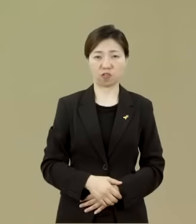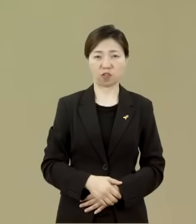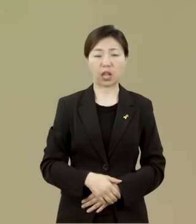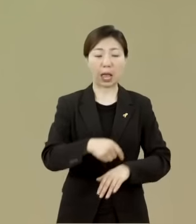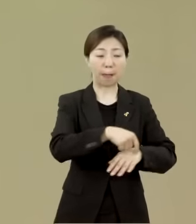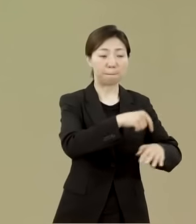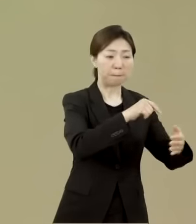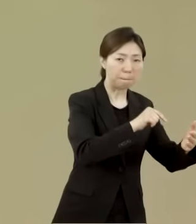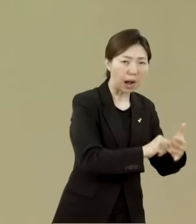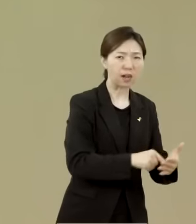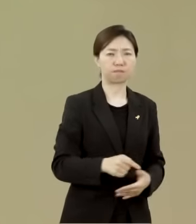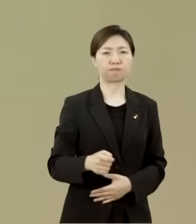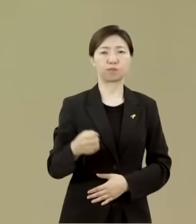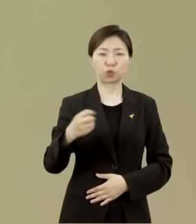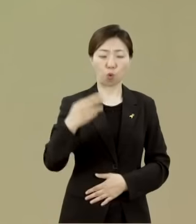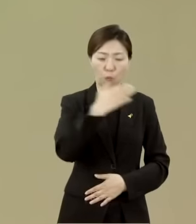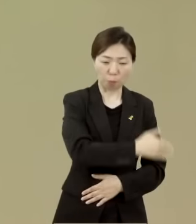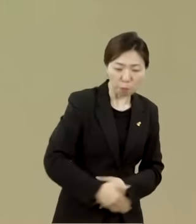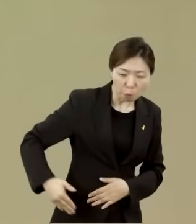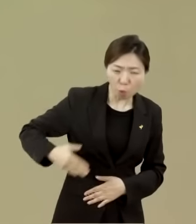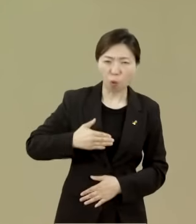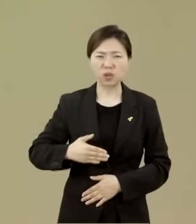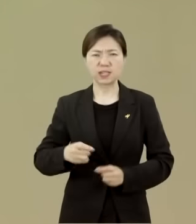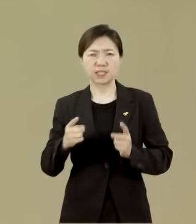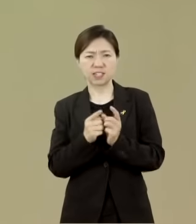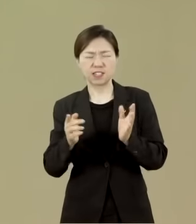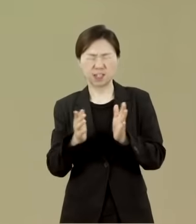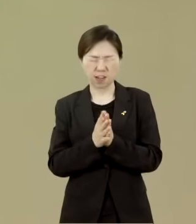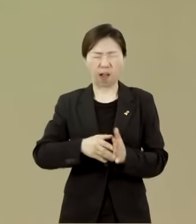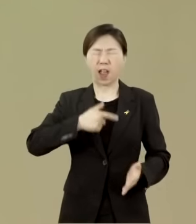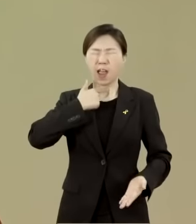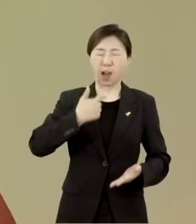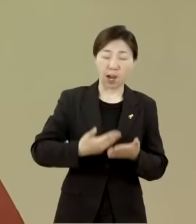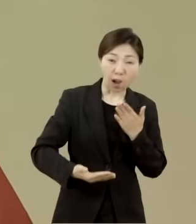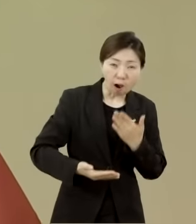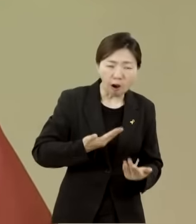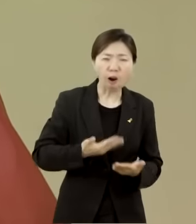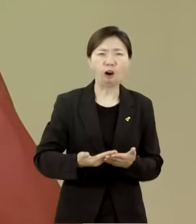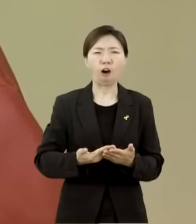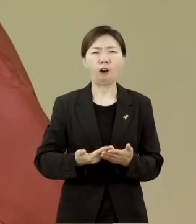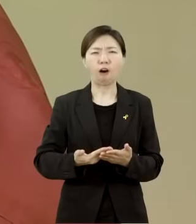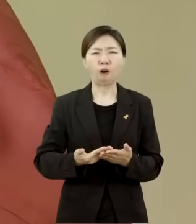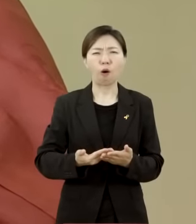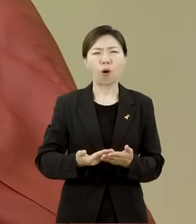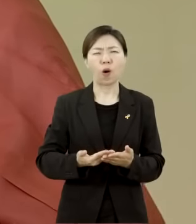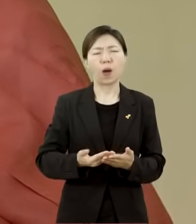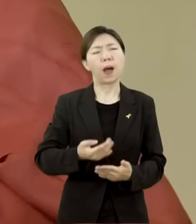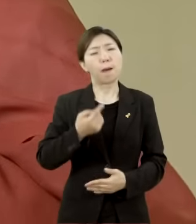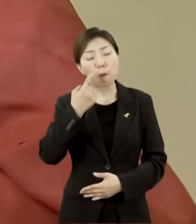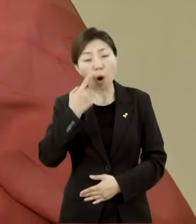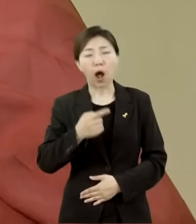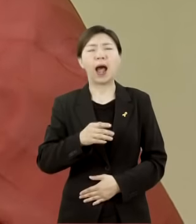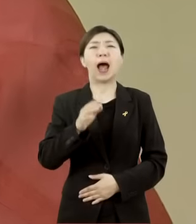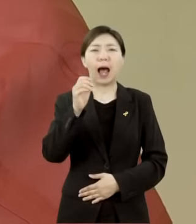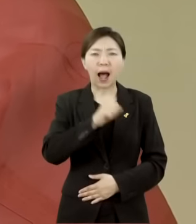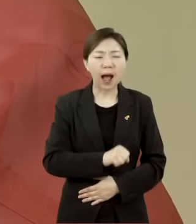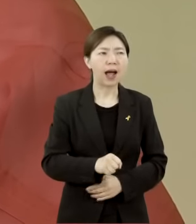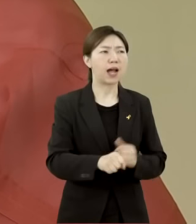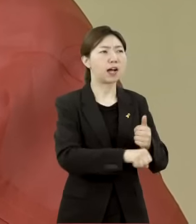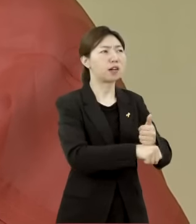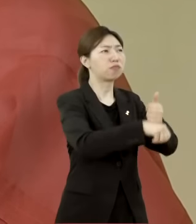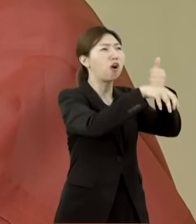마음으로 몸으로 체험하는 그 맛이 있어야 아 불보살님의 가피가 분명히